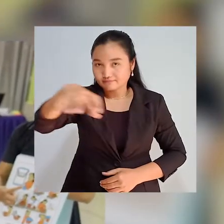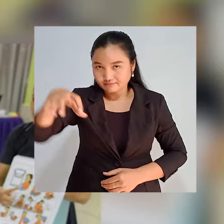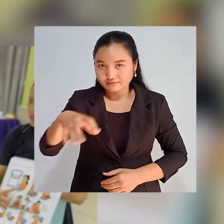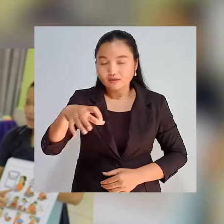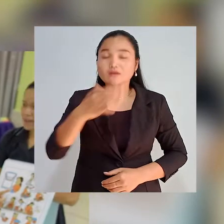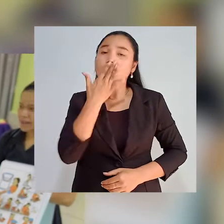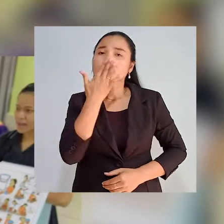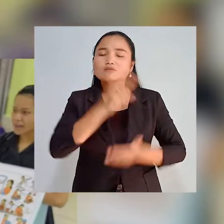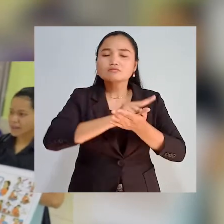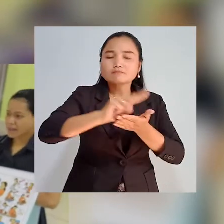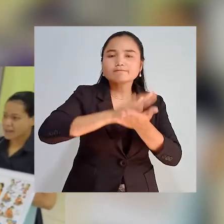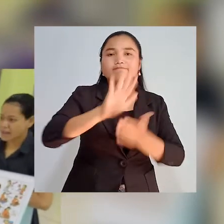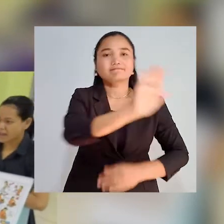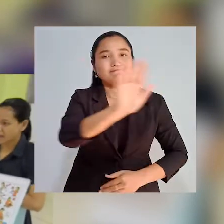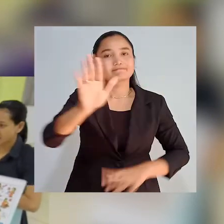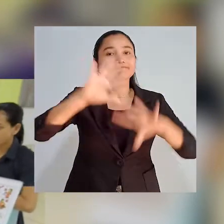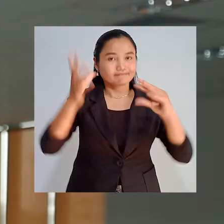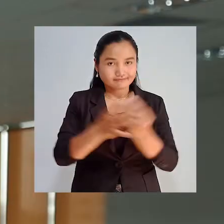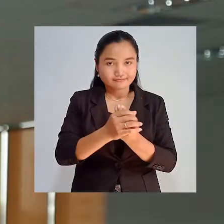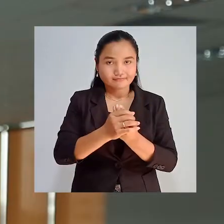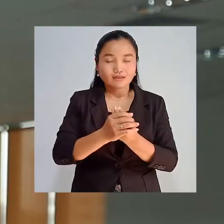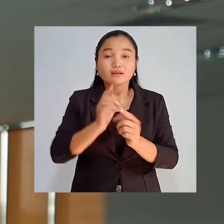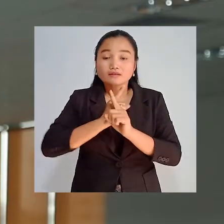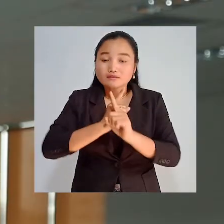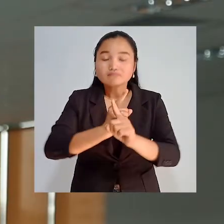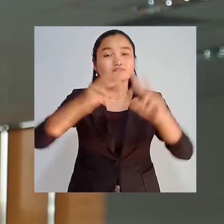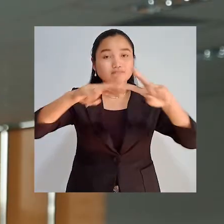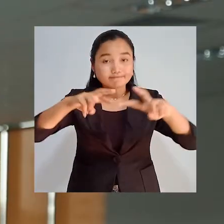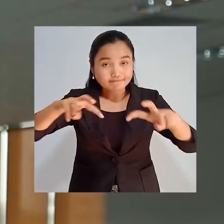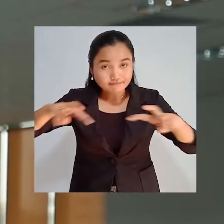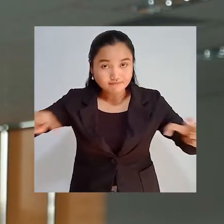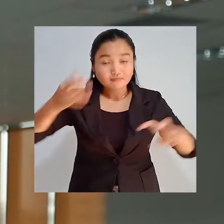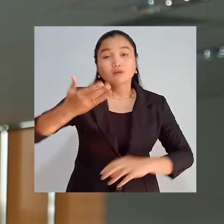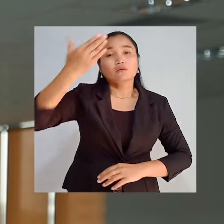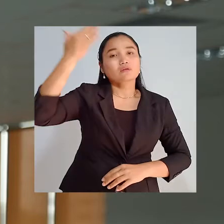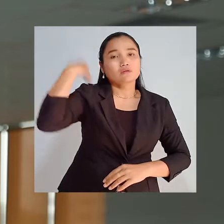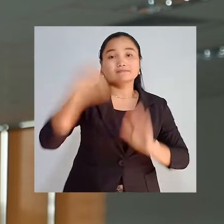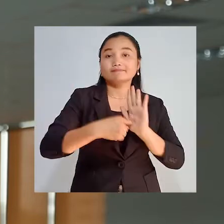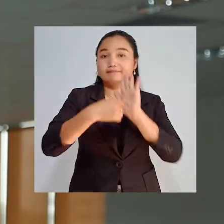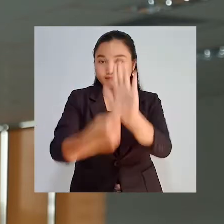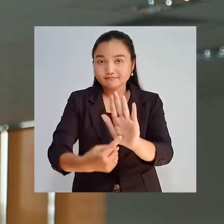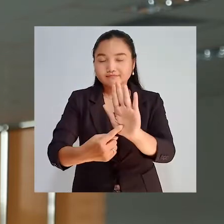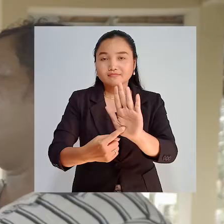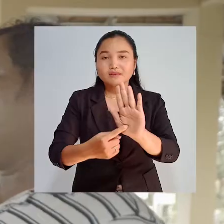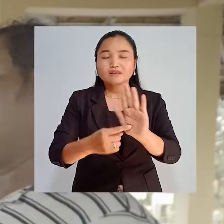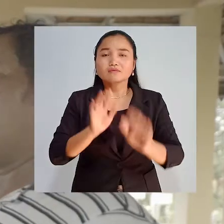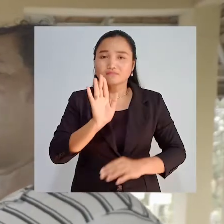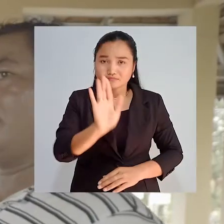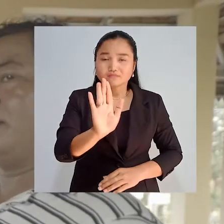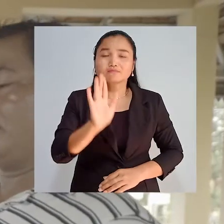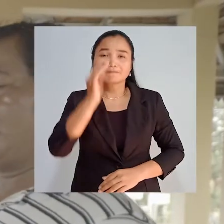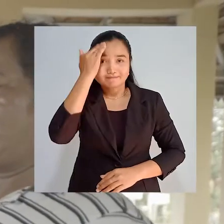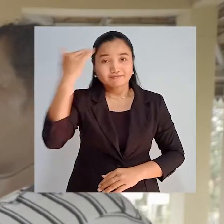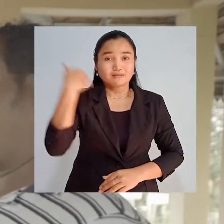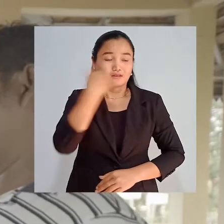ស្អាតនិងអនាម័យសម្រាប់ទាំងអស់គ្នាតាមការស្រាវជ្រាវមួយចំនួនកន្លងមកនេះបានបញ្ជាក់ថាសមាជិក